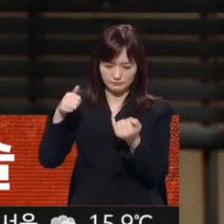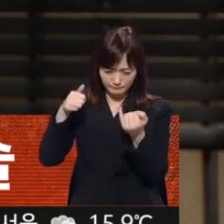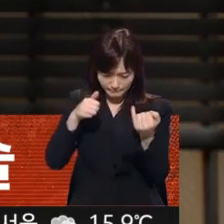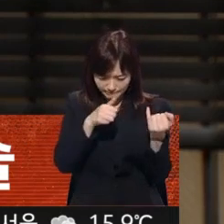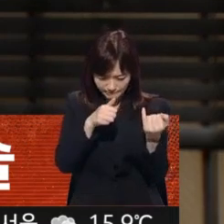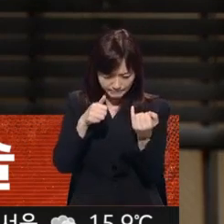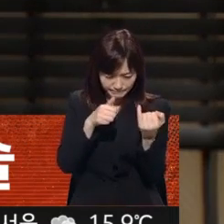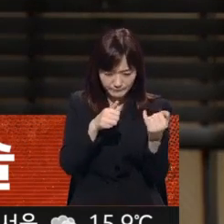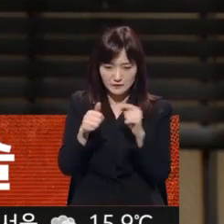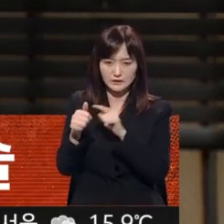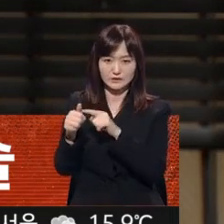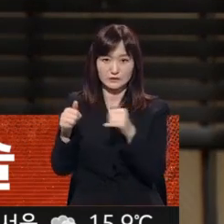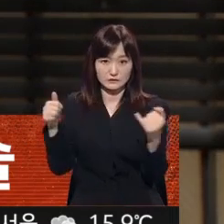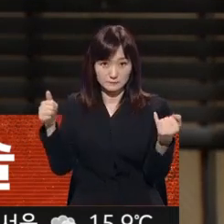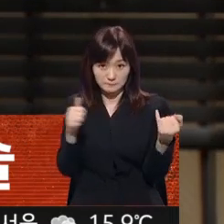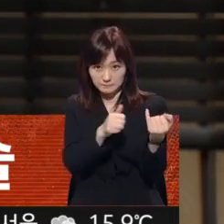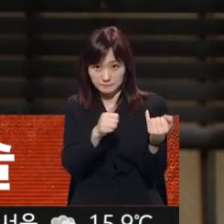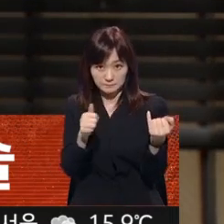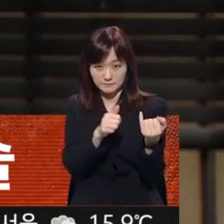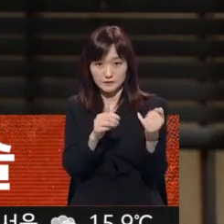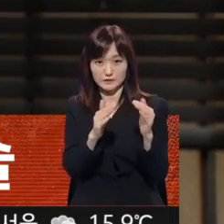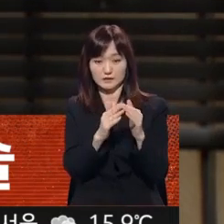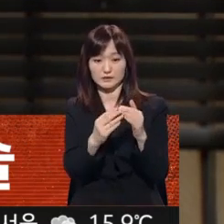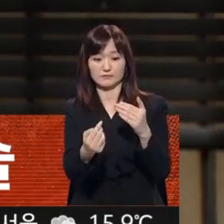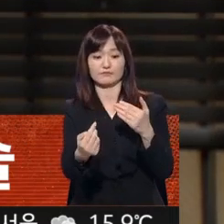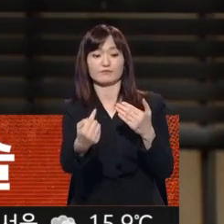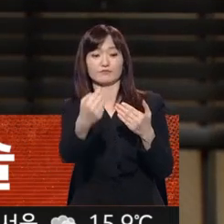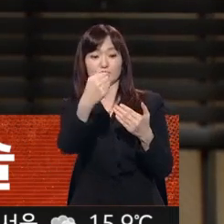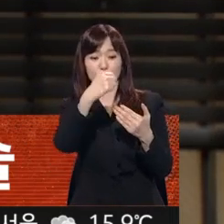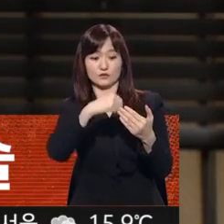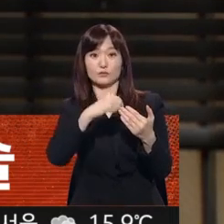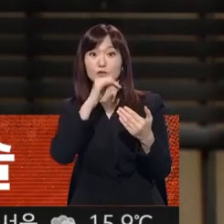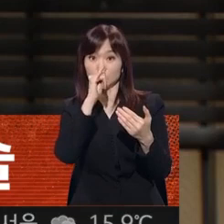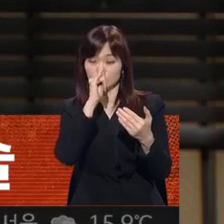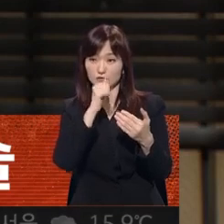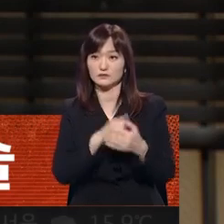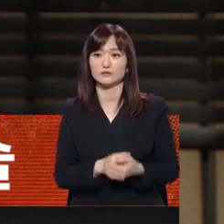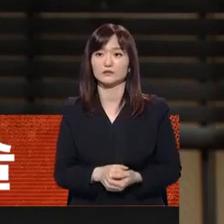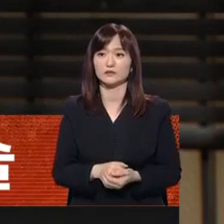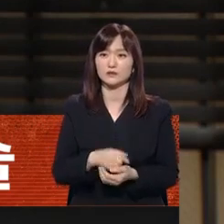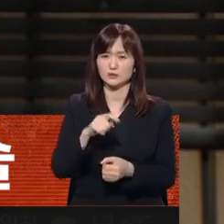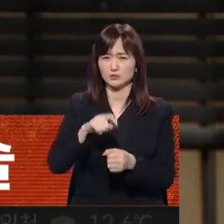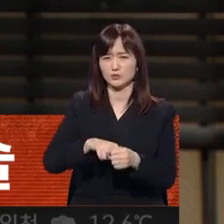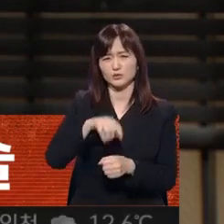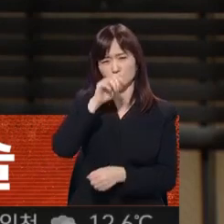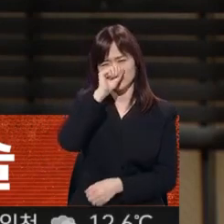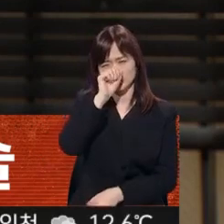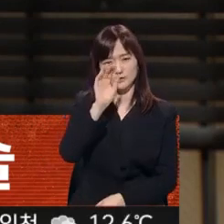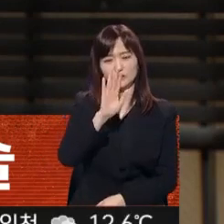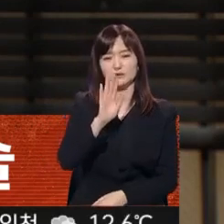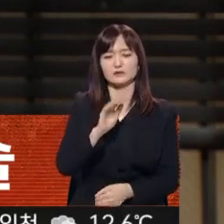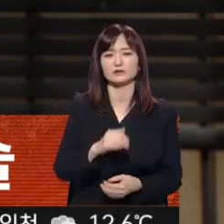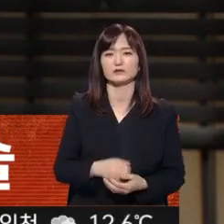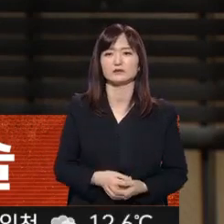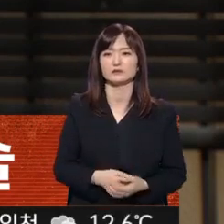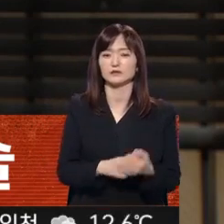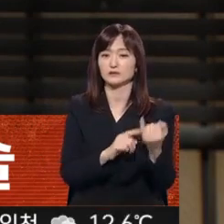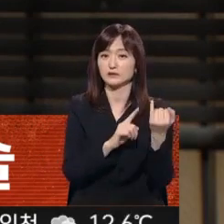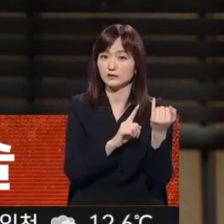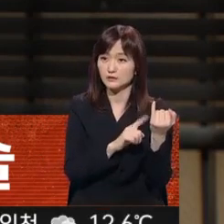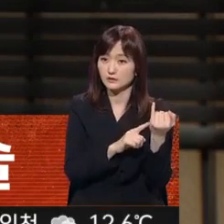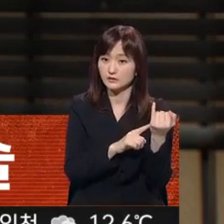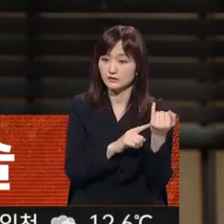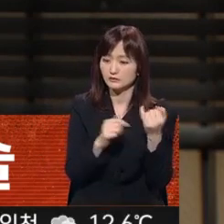됩니다 계속적으로 접근을 하고 있고요 또 주고 침입이 될 수가 있어요 목적 자체가 좀 안 좋기 때문에 그리고이 여성